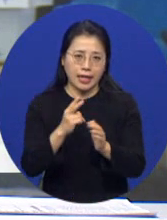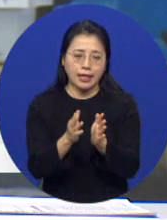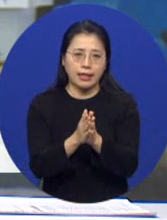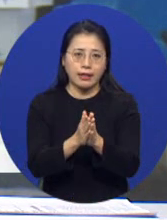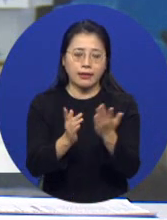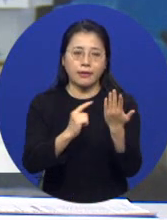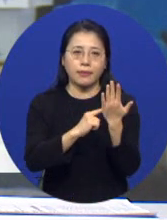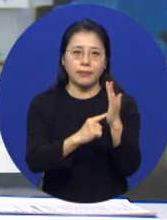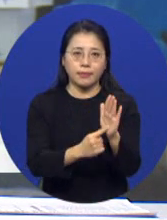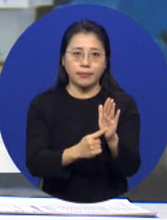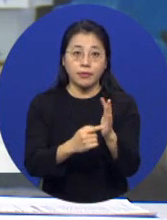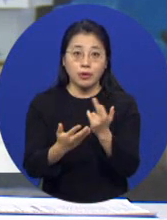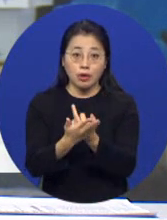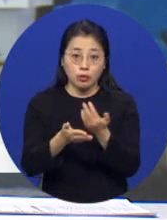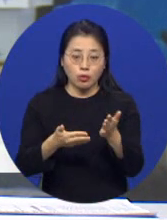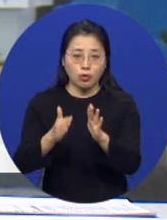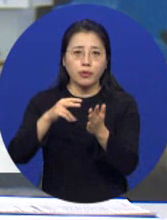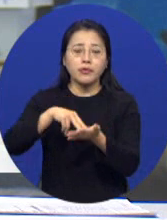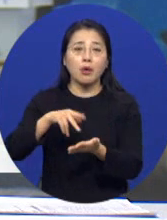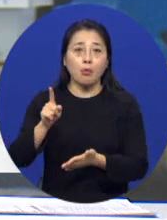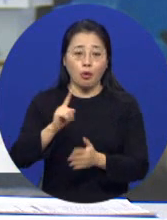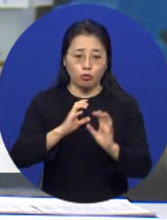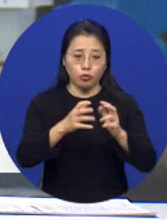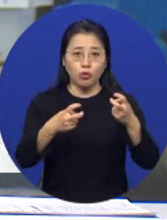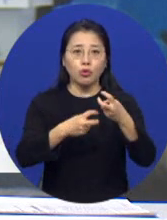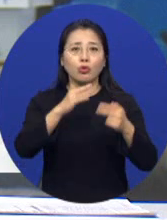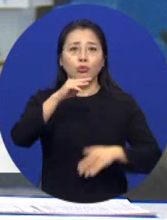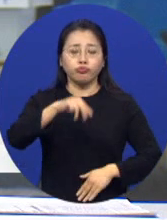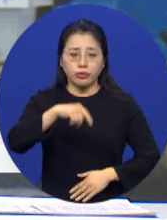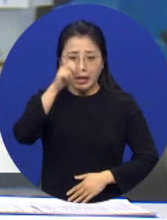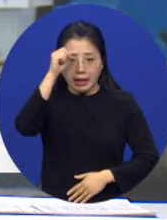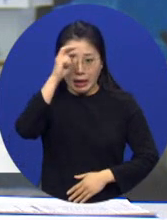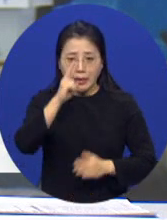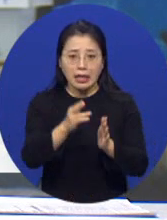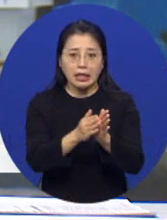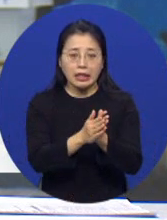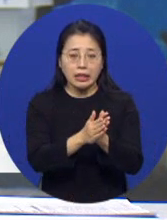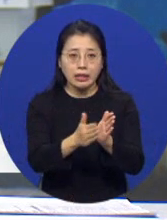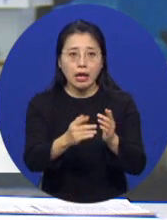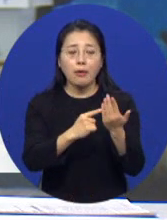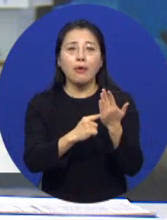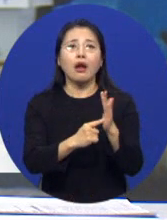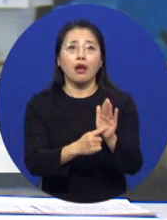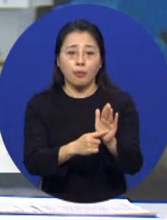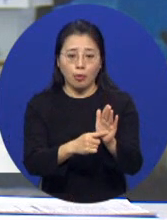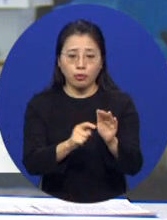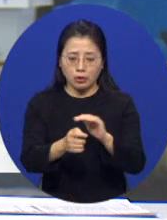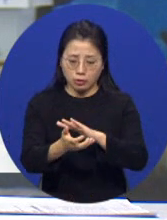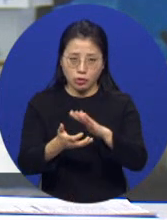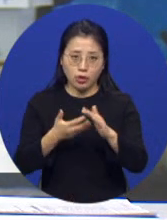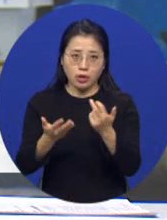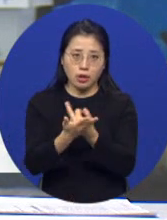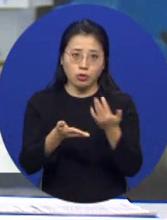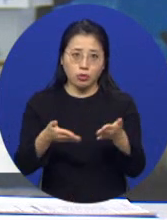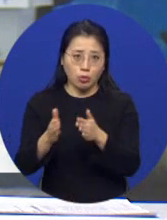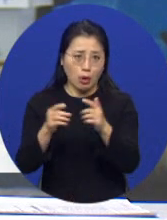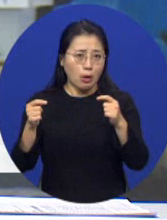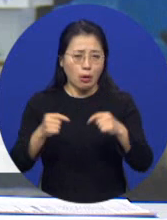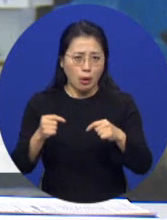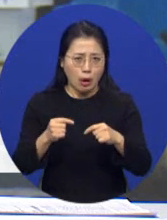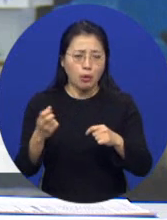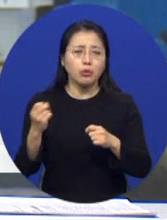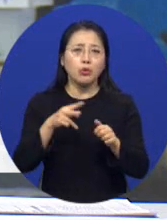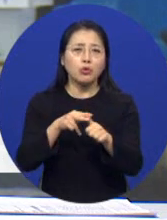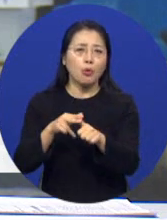제주도는 국토부가 갑작스러운 절차 재개를 결정하면서 사전 협의나 정보 공유가